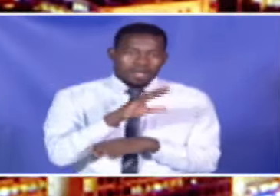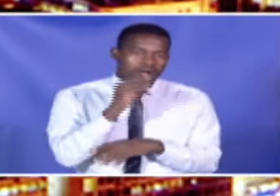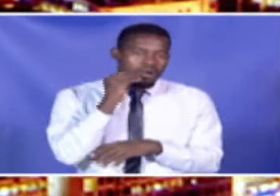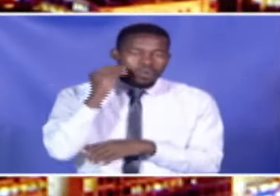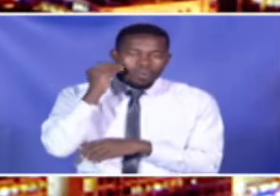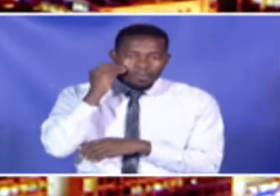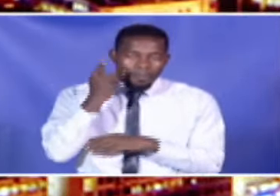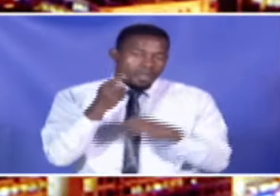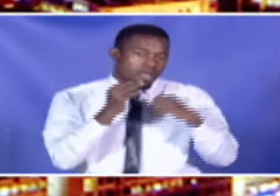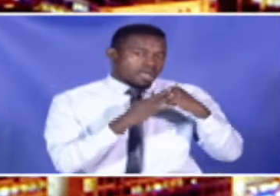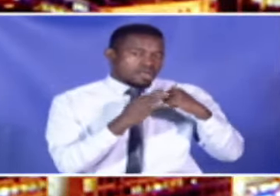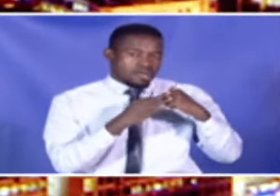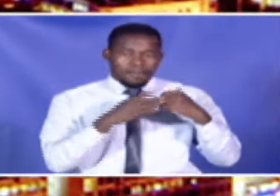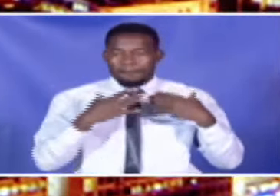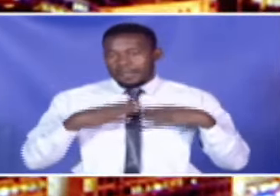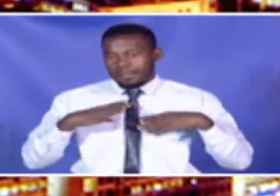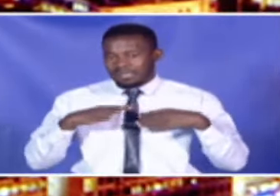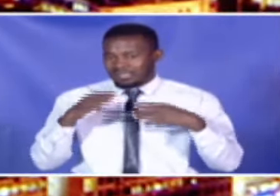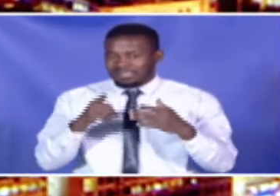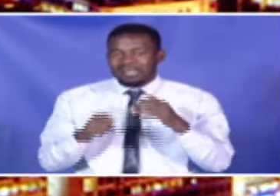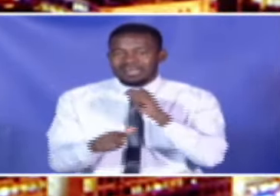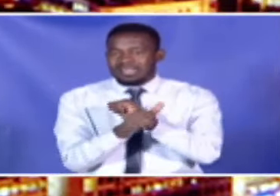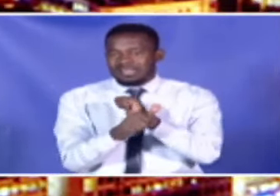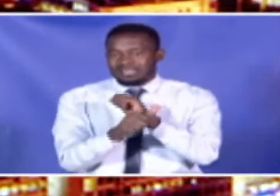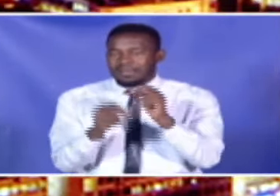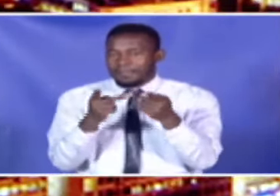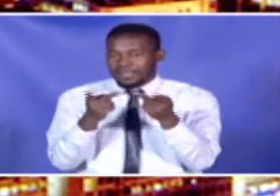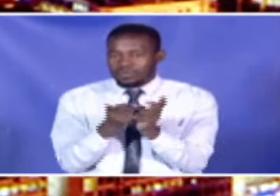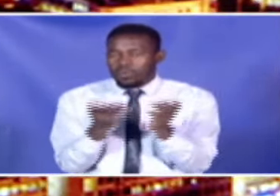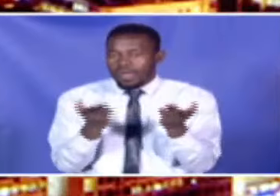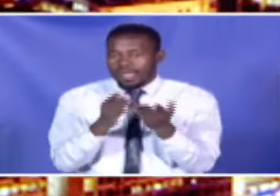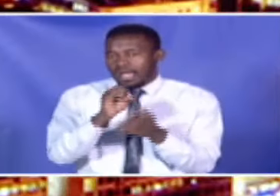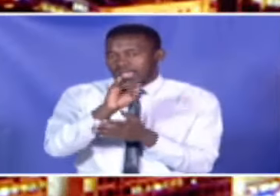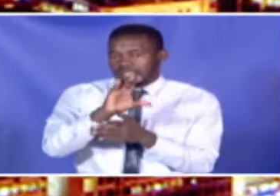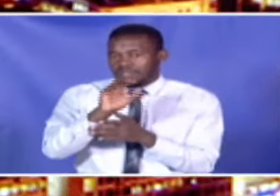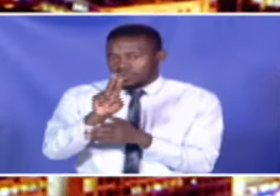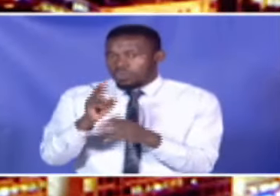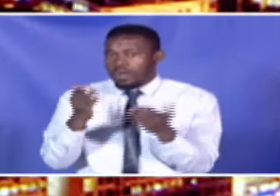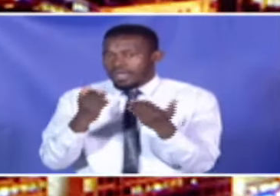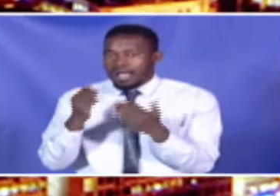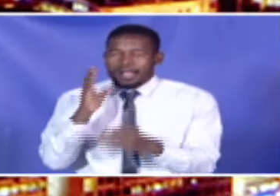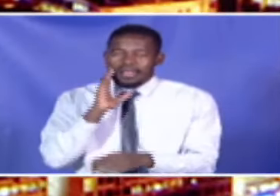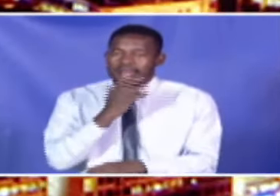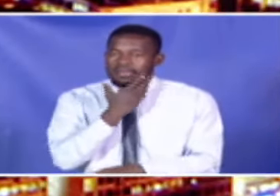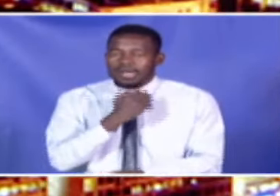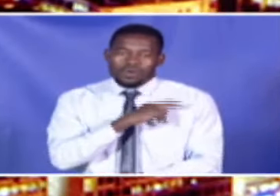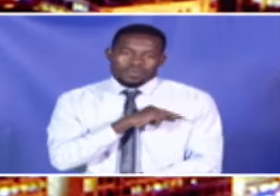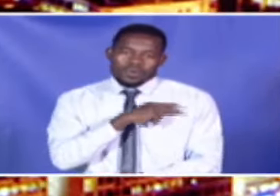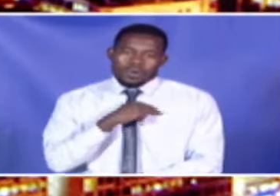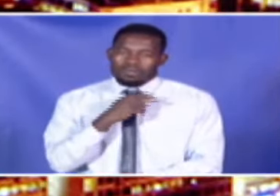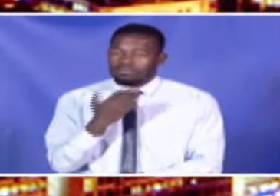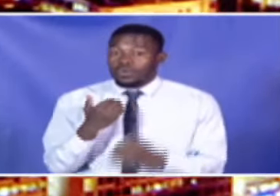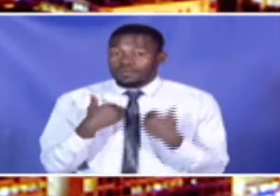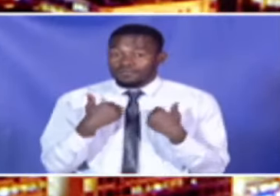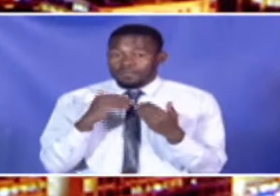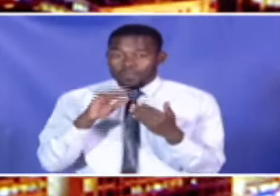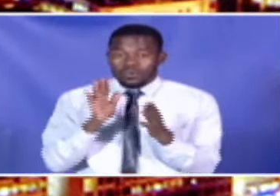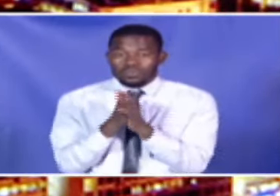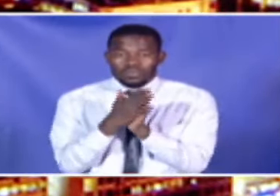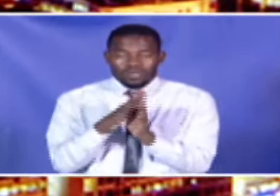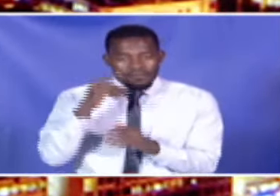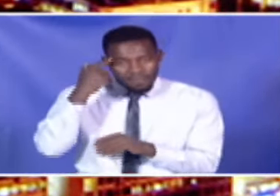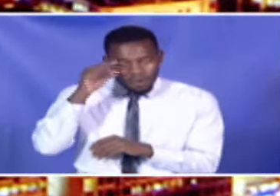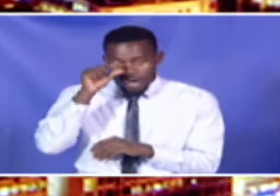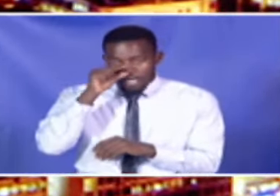ili watu wanane wapo katika hali mahututi hospitali ya rufaa ya Kenyatta. Mwanahabari wetu Ode Francis amerejea kutoka eneo la mkasa